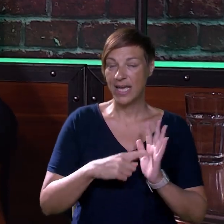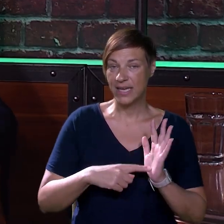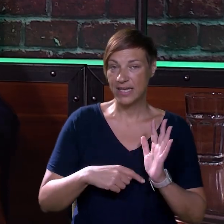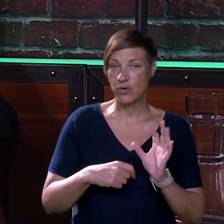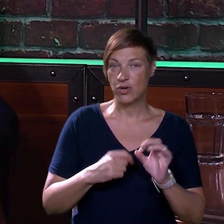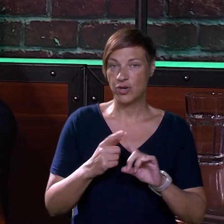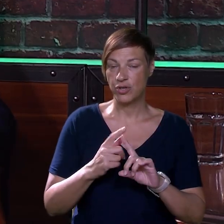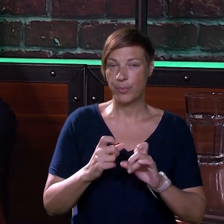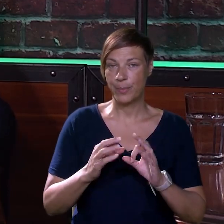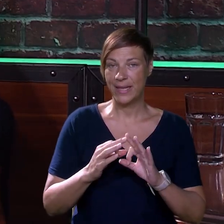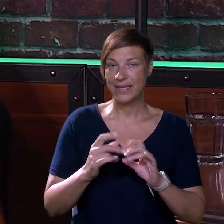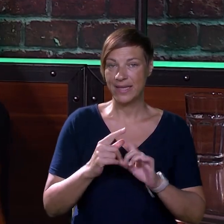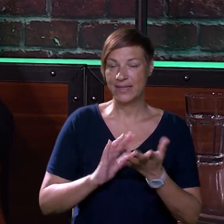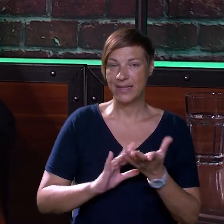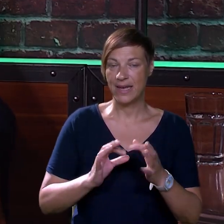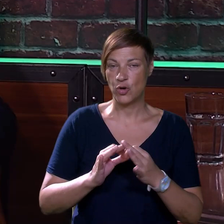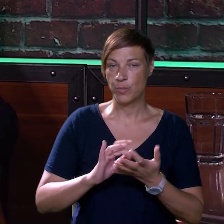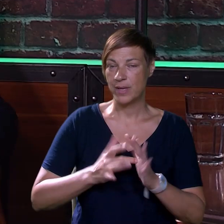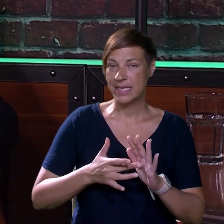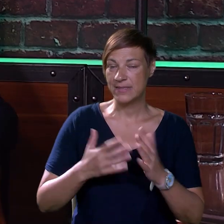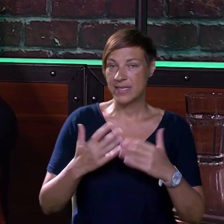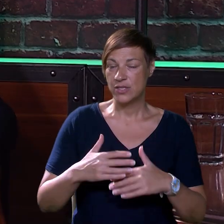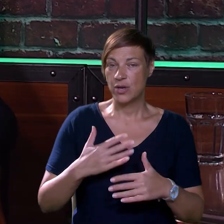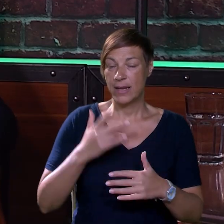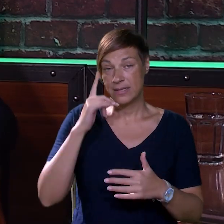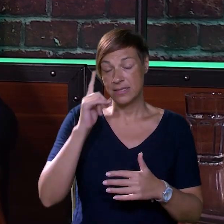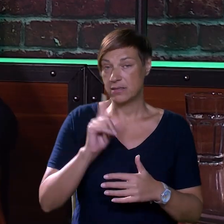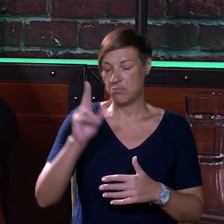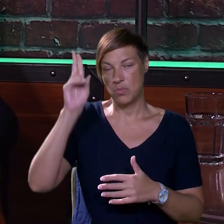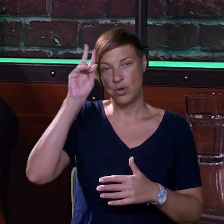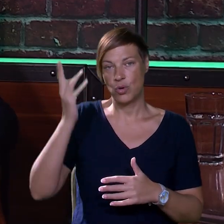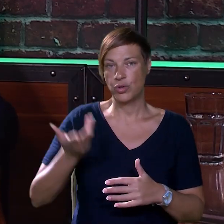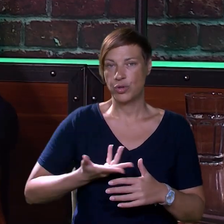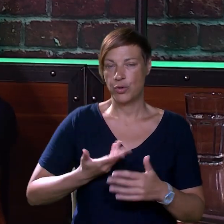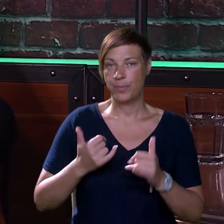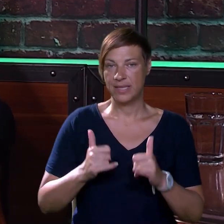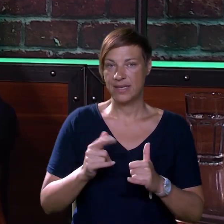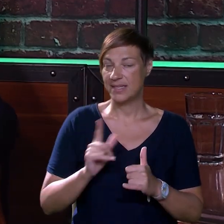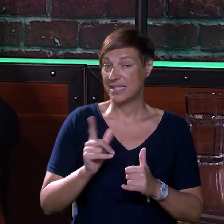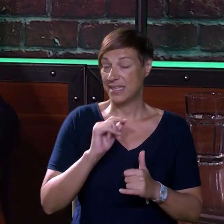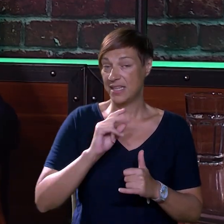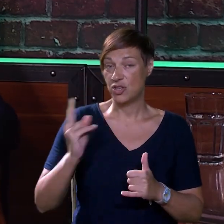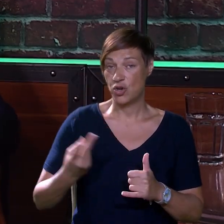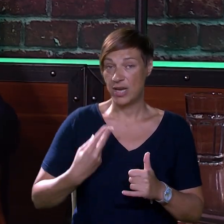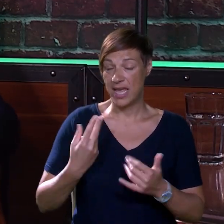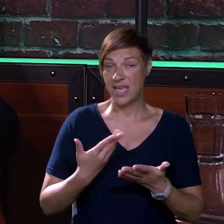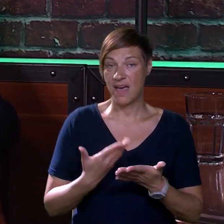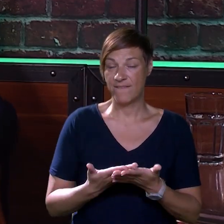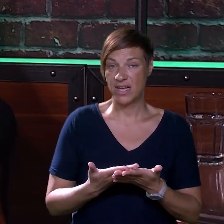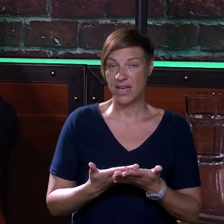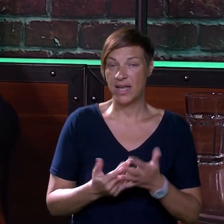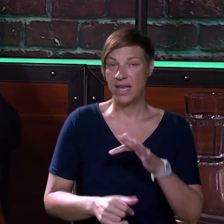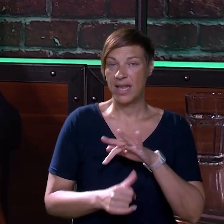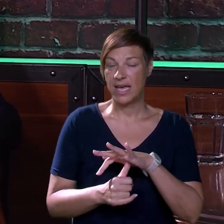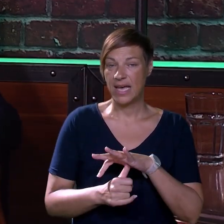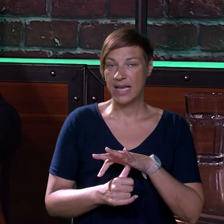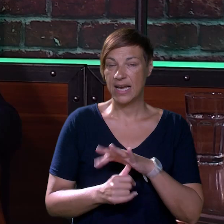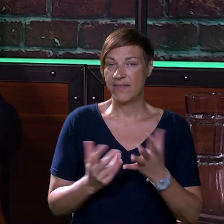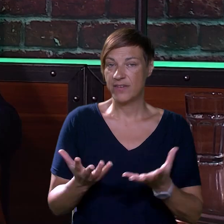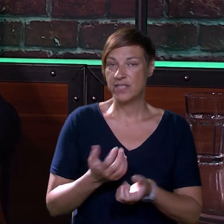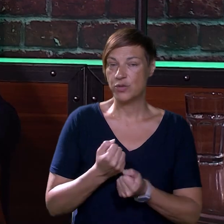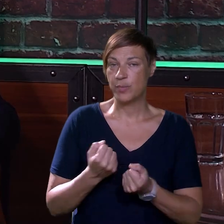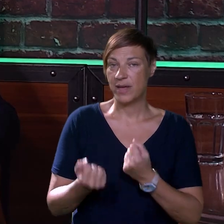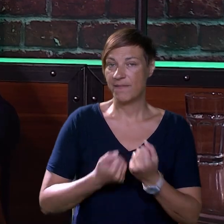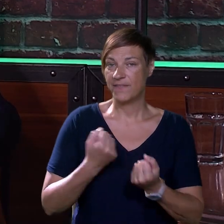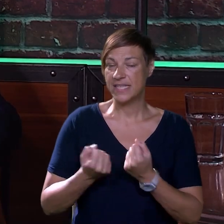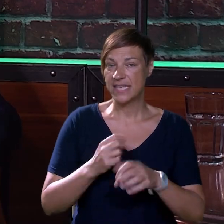kirurgija, ortopedija, trauma, sve ove operativne struke, to nisi mogao nikako doći. Danas se niko ne javlja na te struke, a glavna su